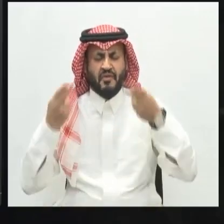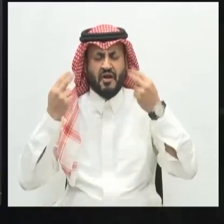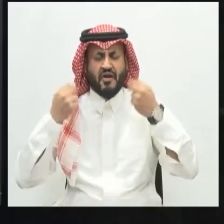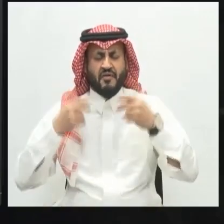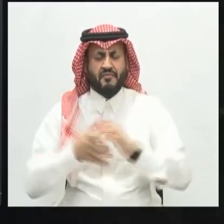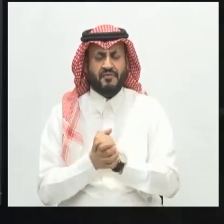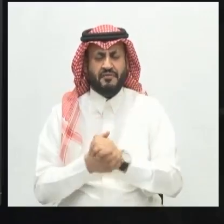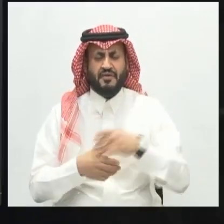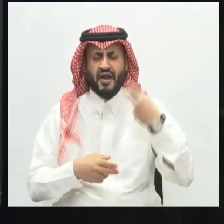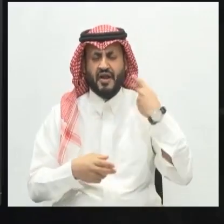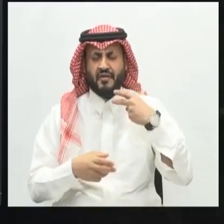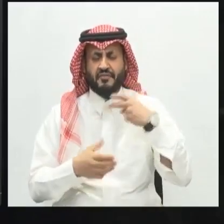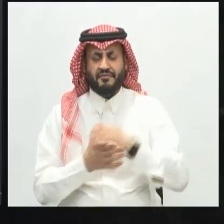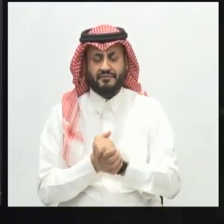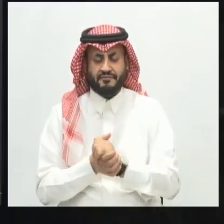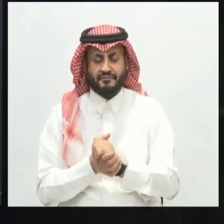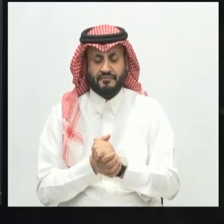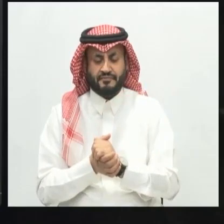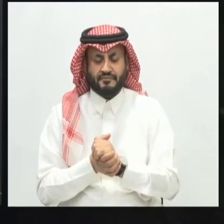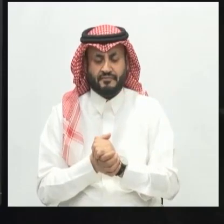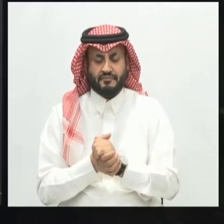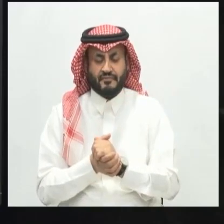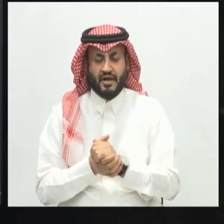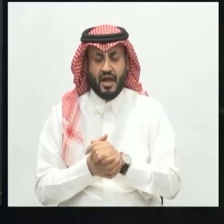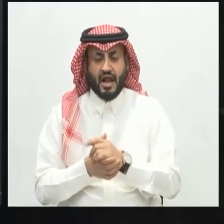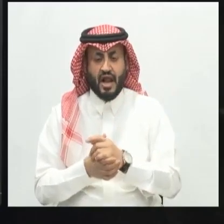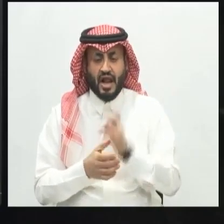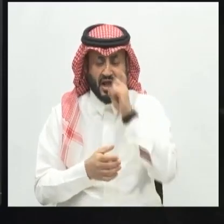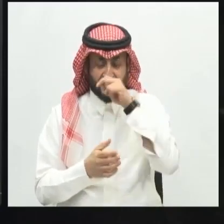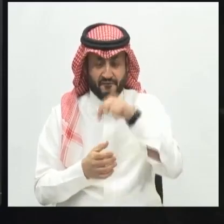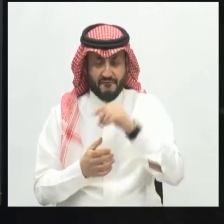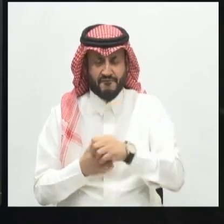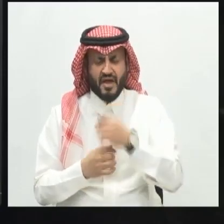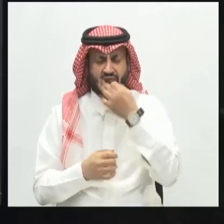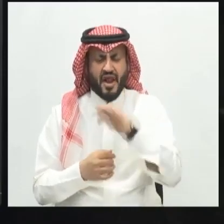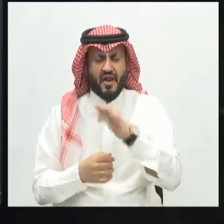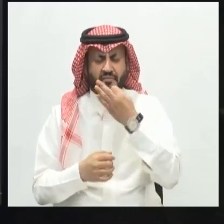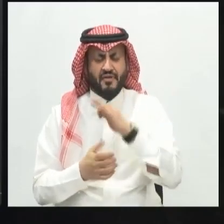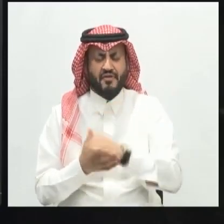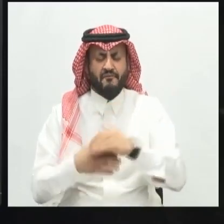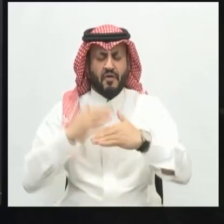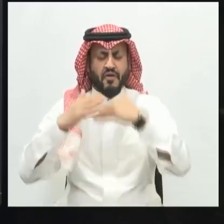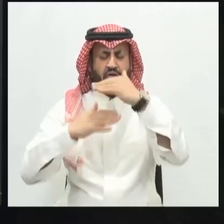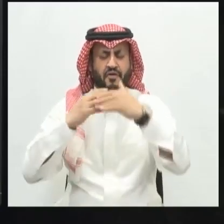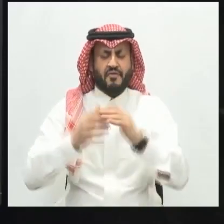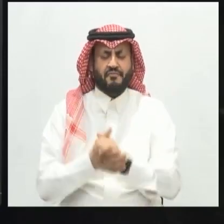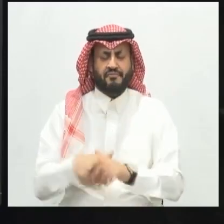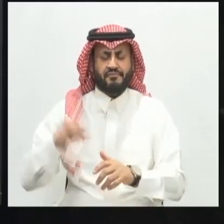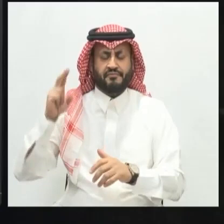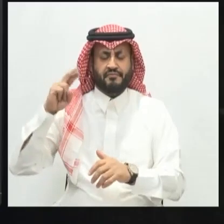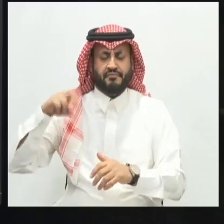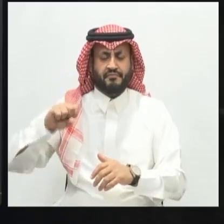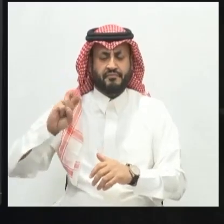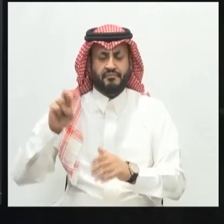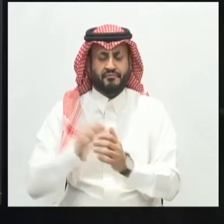التوعيه المجتمعيه يجب ان يكون هناك توعيه مجتمعيه لرفع الذوق العام ثالثا